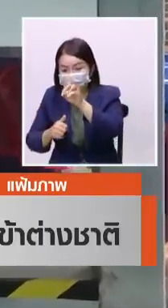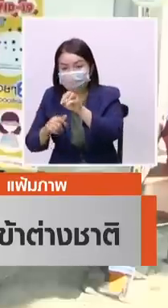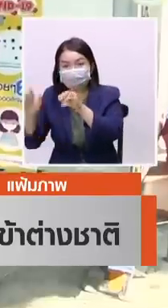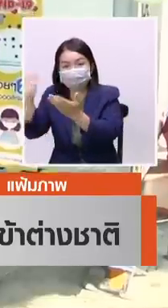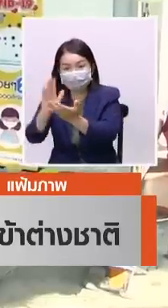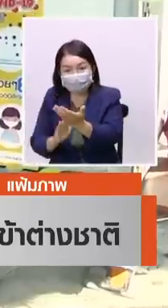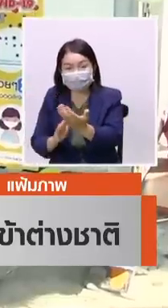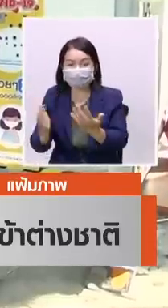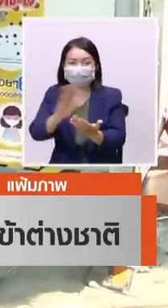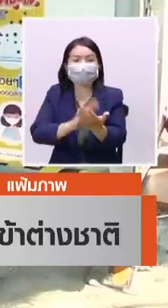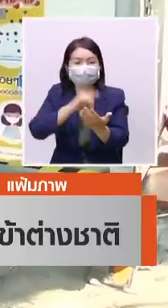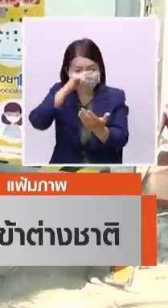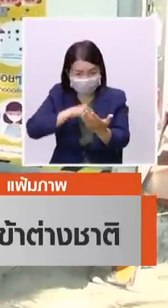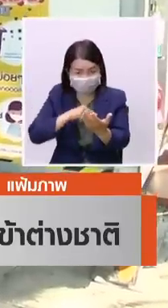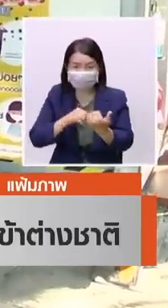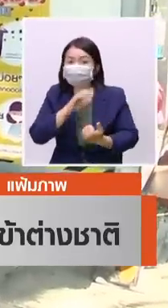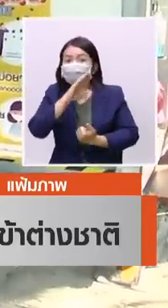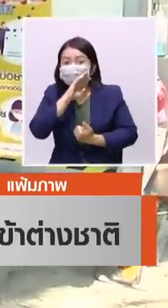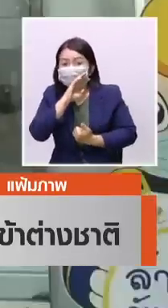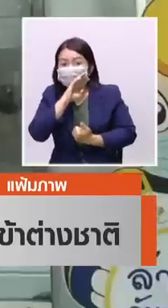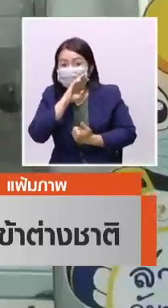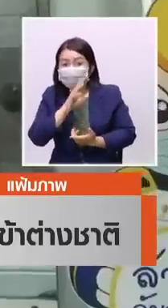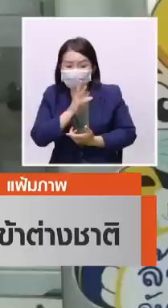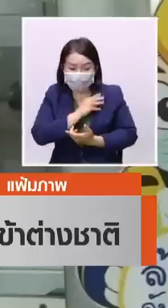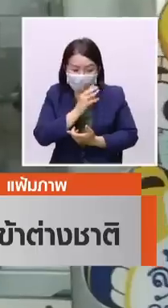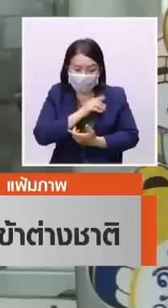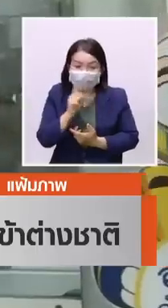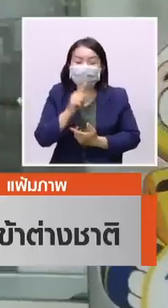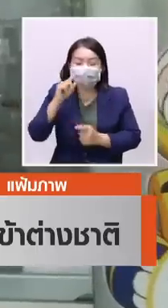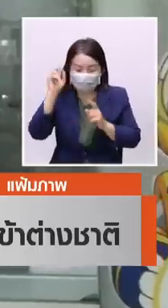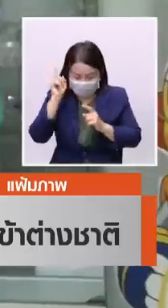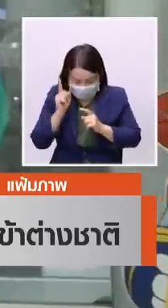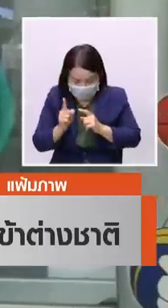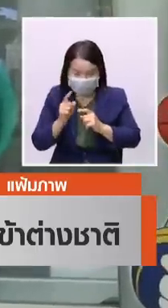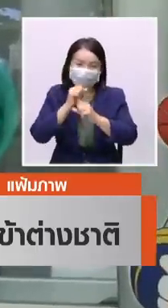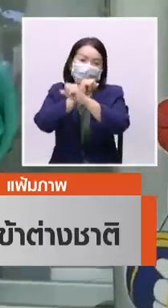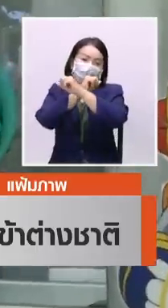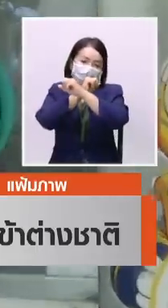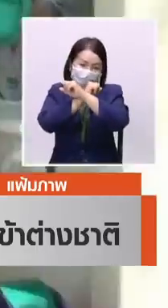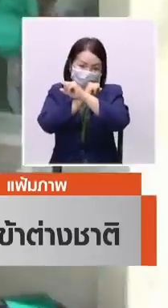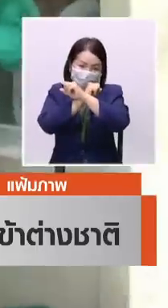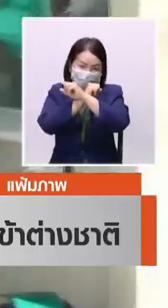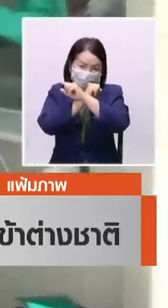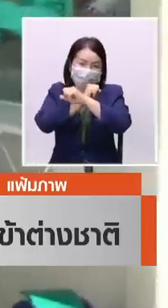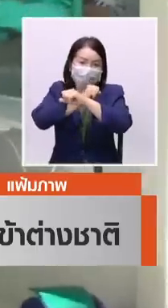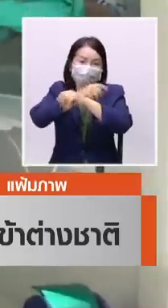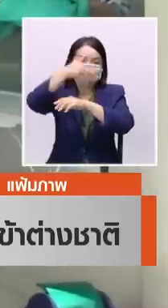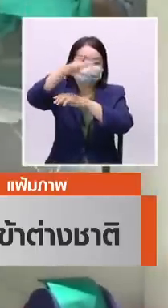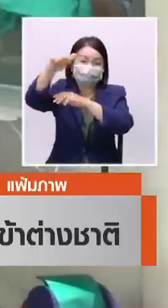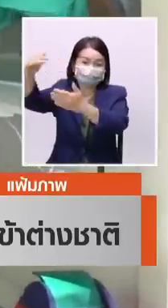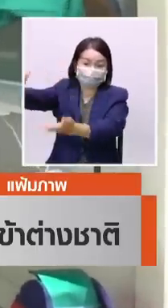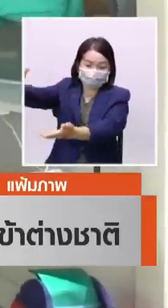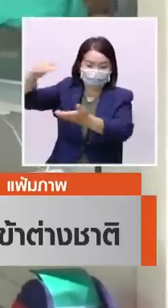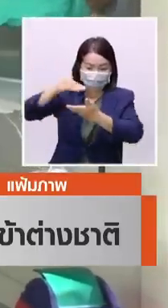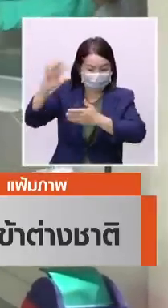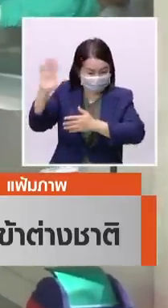ในส่วนของไทยค่ะหากเรากลัวสิ่งที่ต้องทำก็คือต้องป้องกันไม่ให้นำเข้าจากต่างประเทศแต่ส่วนตัวคุณ